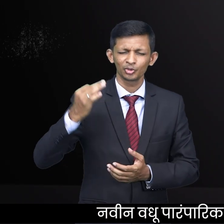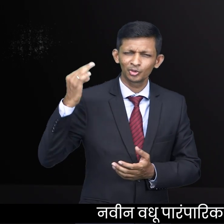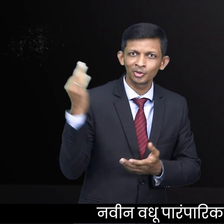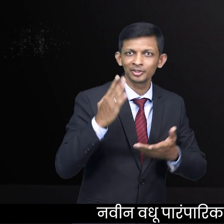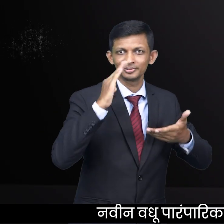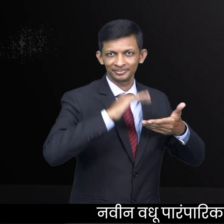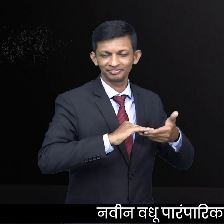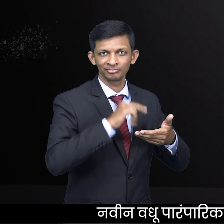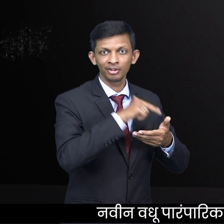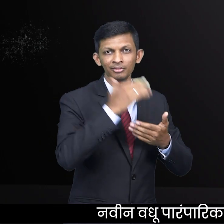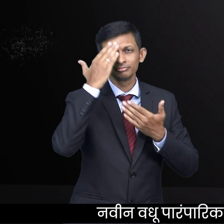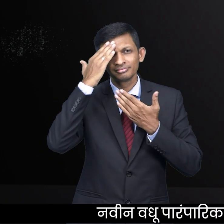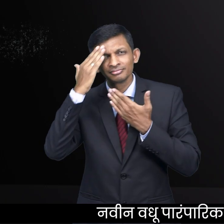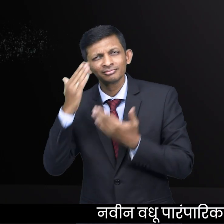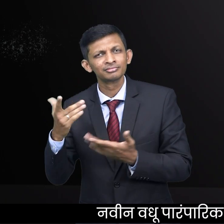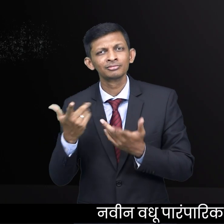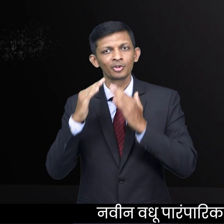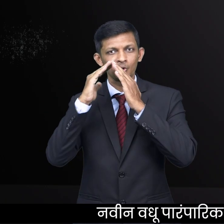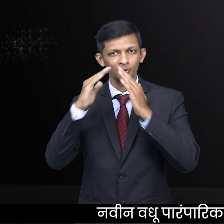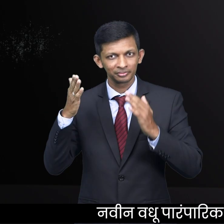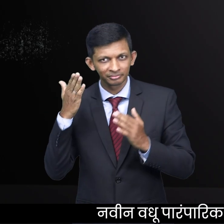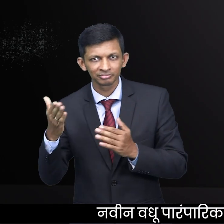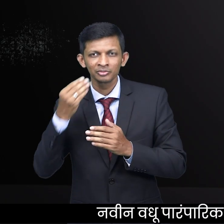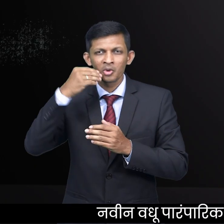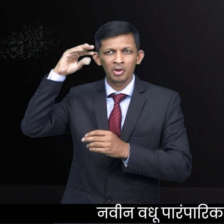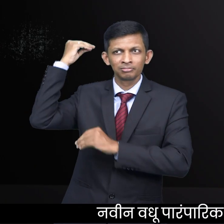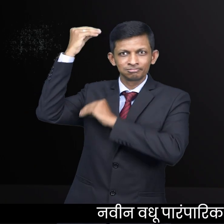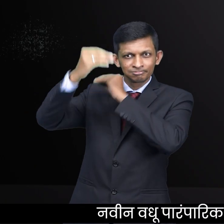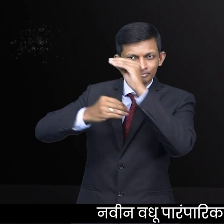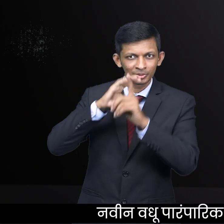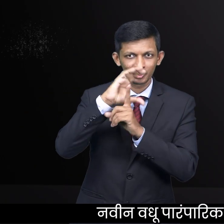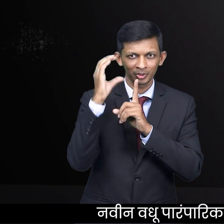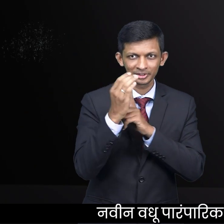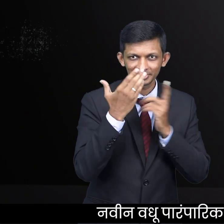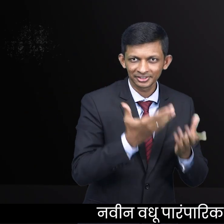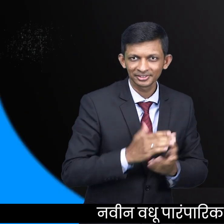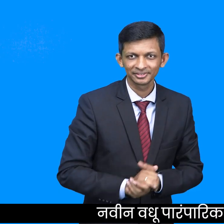नवीन वधू पारंपरिक विधी म्हणून घरात नळाची पूजा करू शकते.